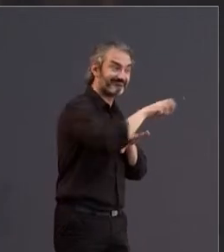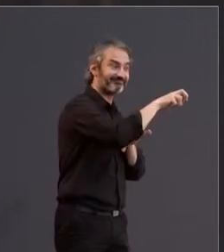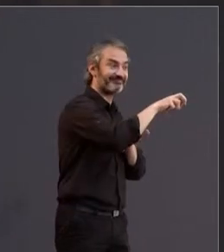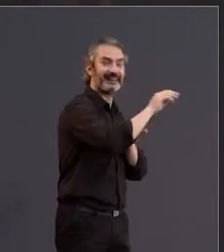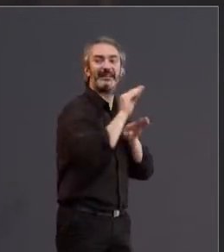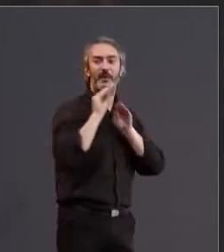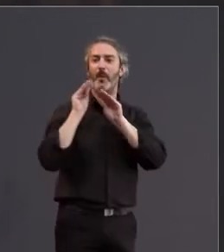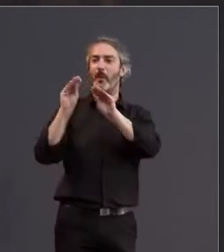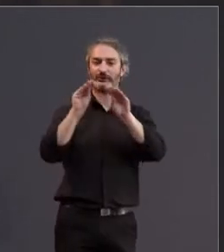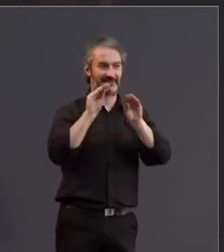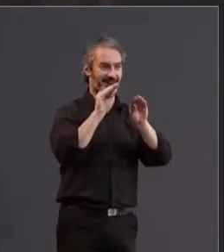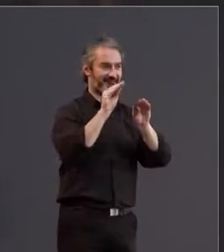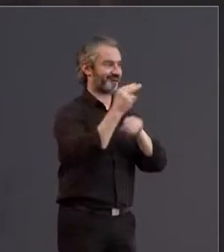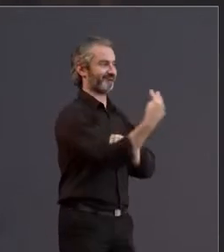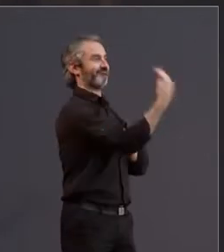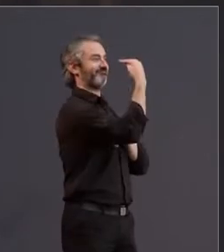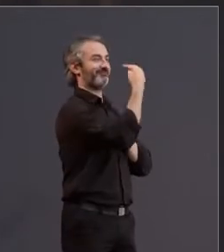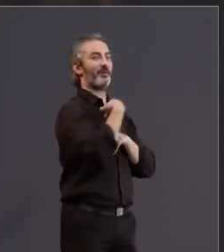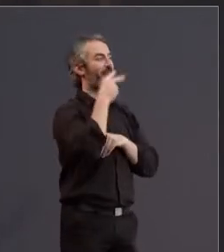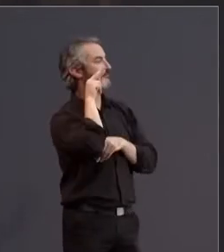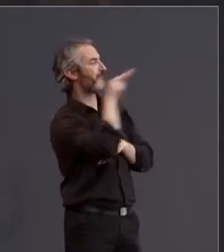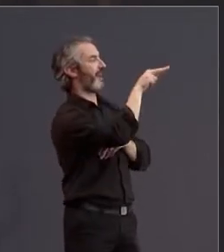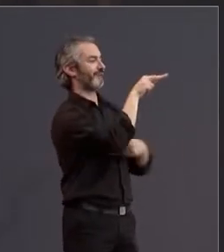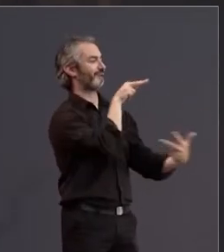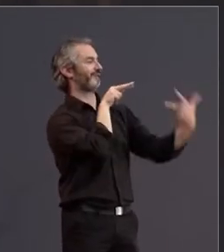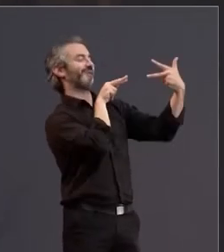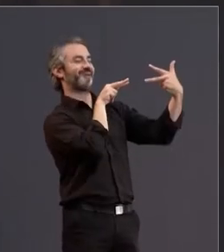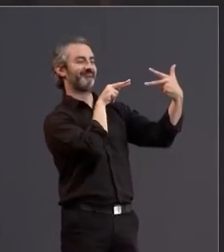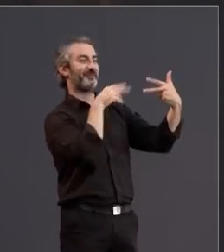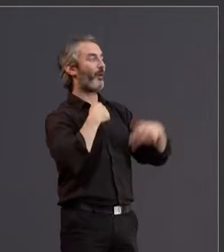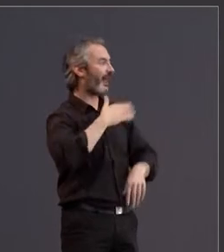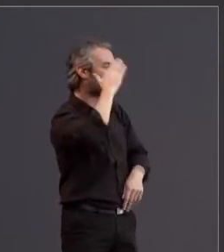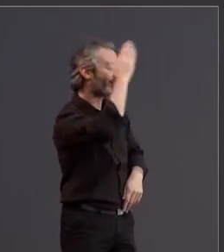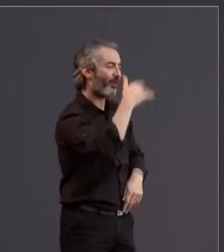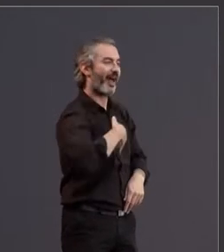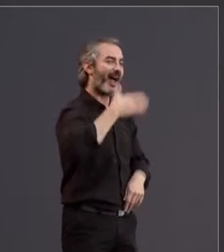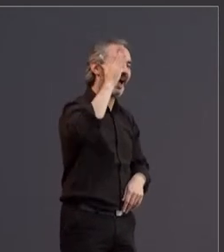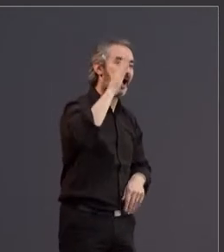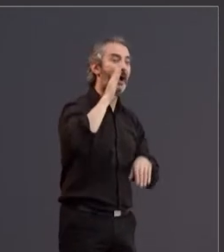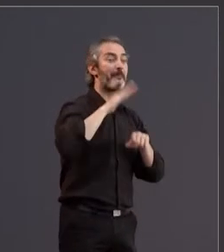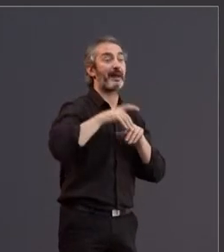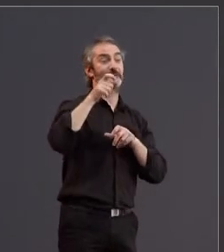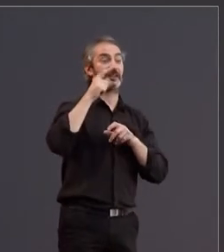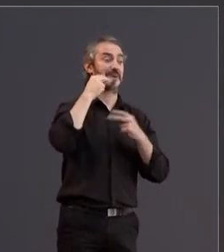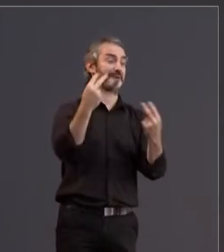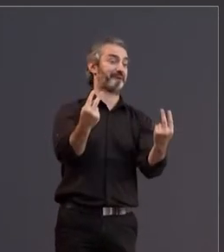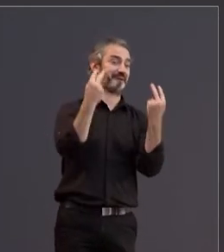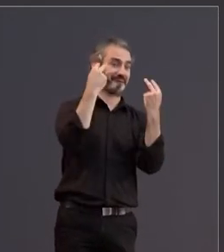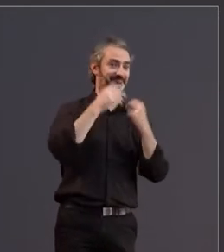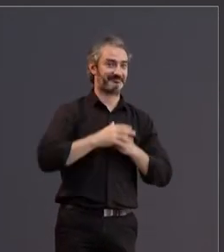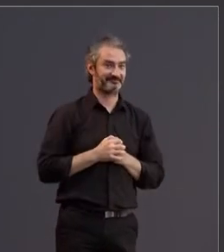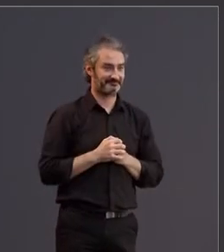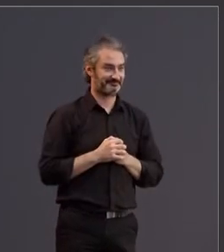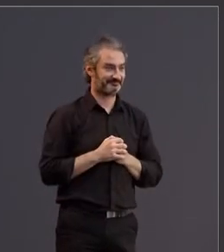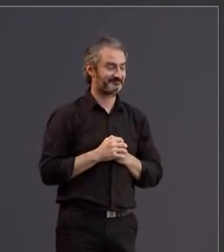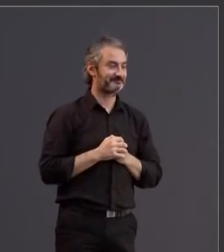és la vostra. Per tant, si mireu cap allà i podeu saludar totes les persones que us estan seguint